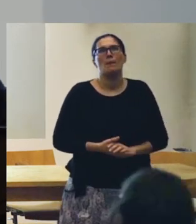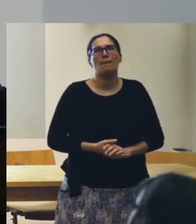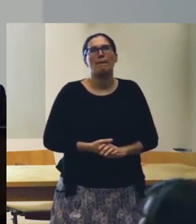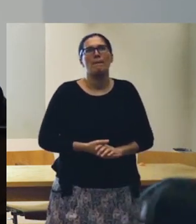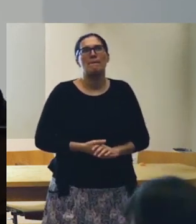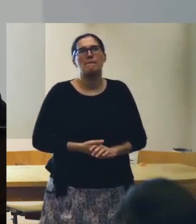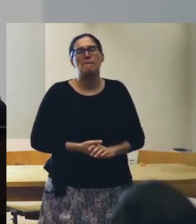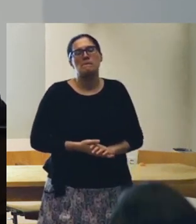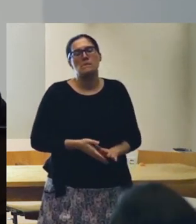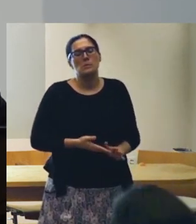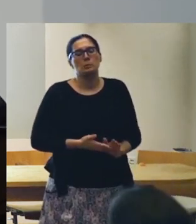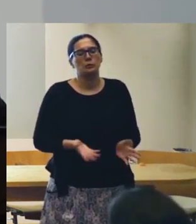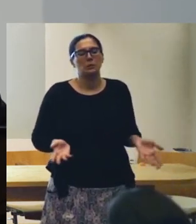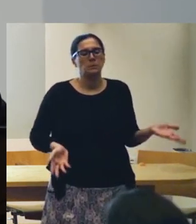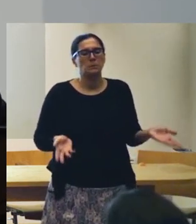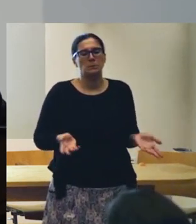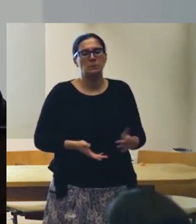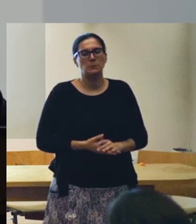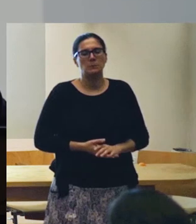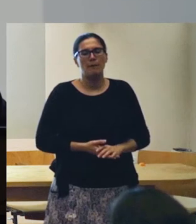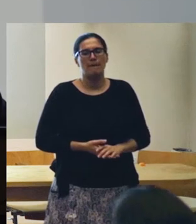změna jakoby vlastně